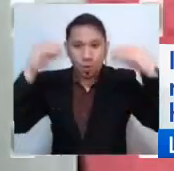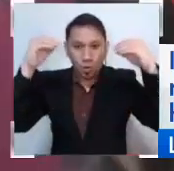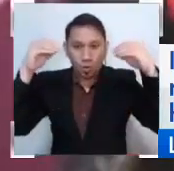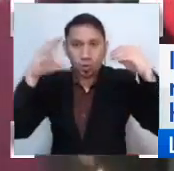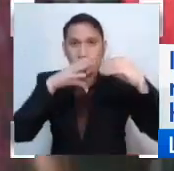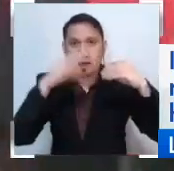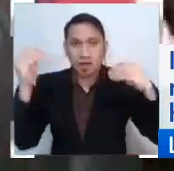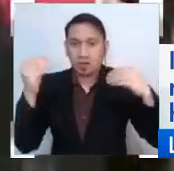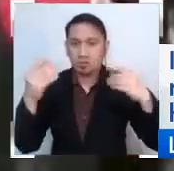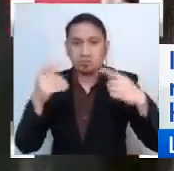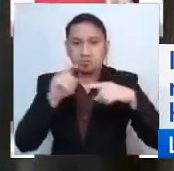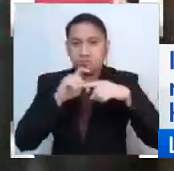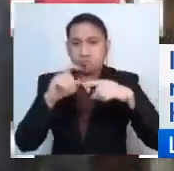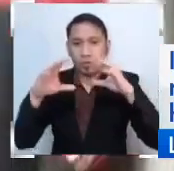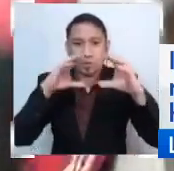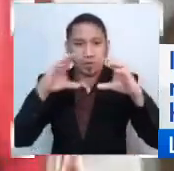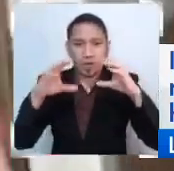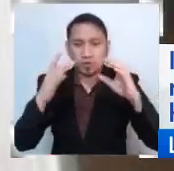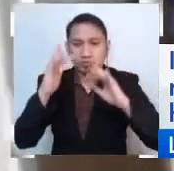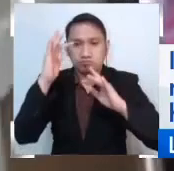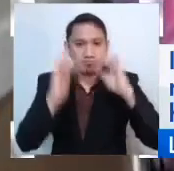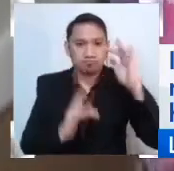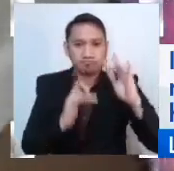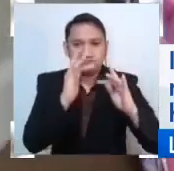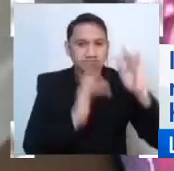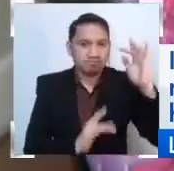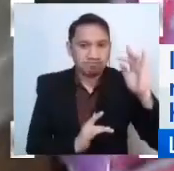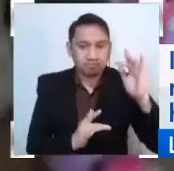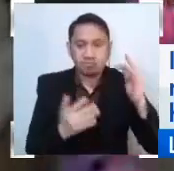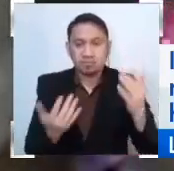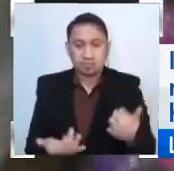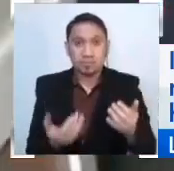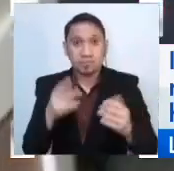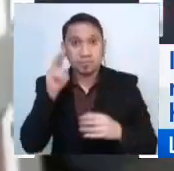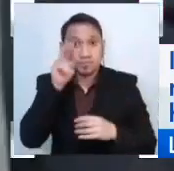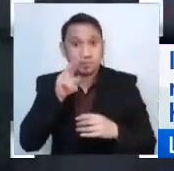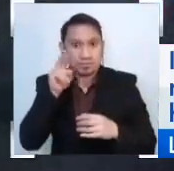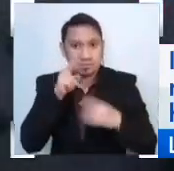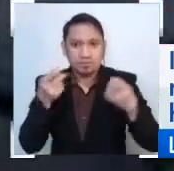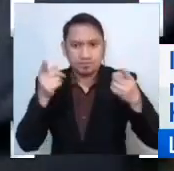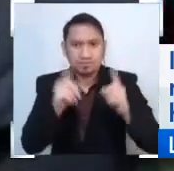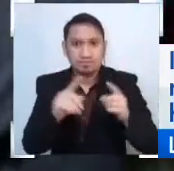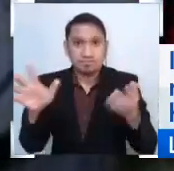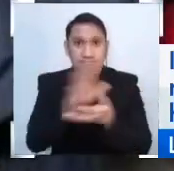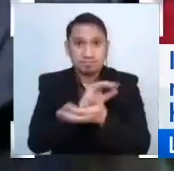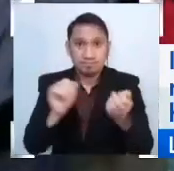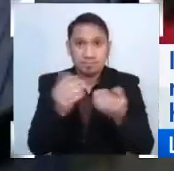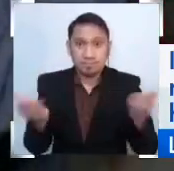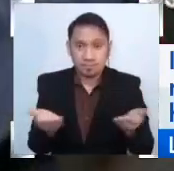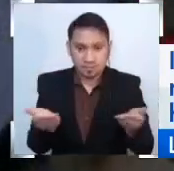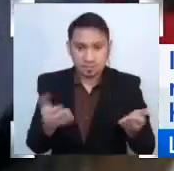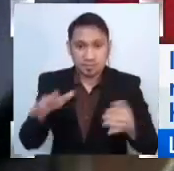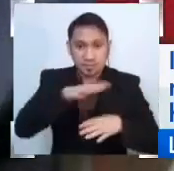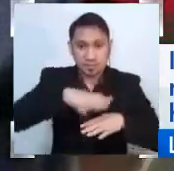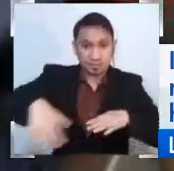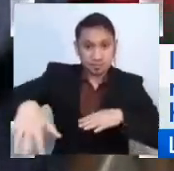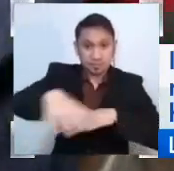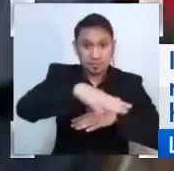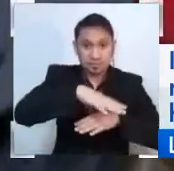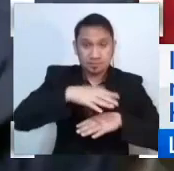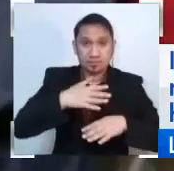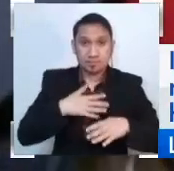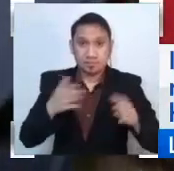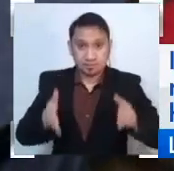ng komunikasyon. Sa ngayon, ang naipapakita nating video ay pinsala ng bagyo dito lamang sa palibot ng gusali na tinutuluyan ng ating